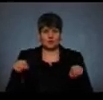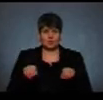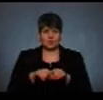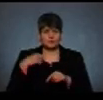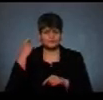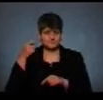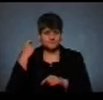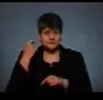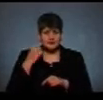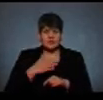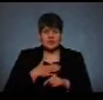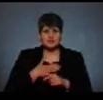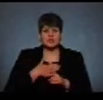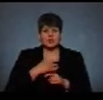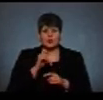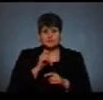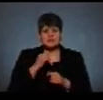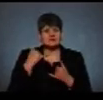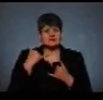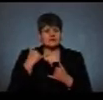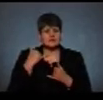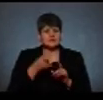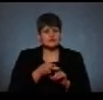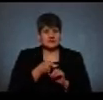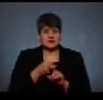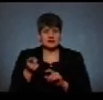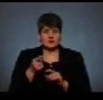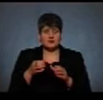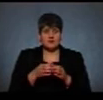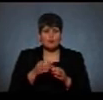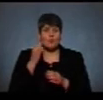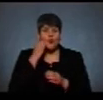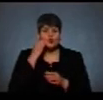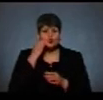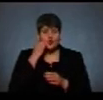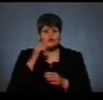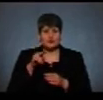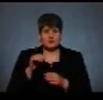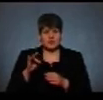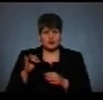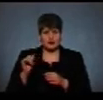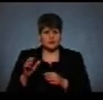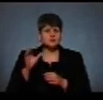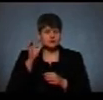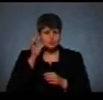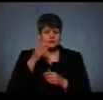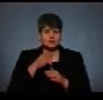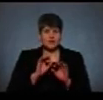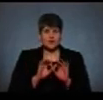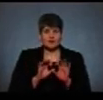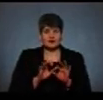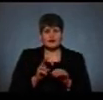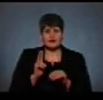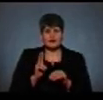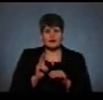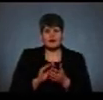Наші кореспонденти також зв'язалися телефоном із Тернопільською єпархією Московського патріархату. Пропоную послухати коментар